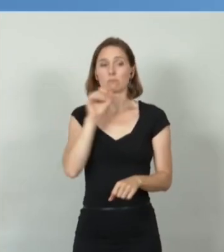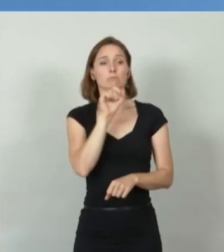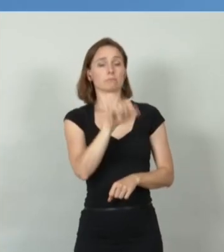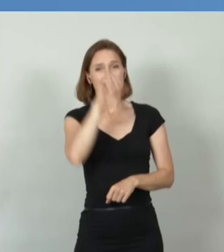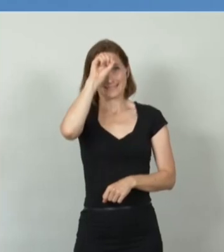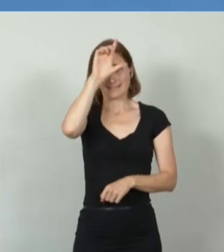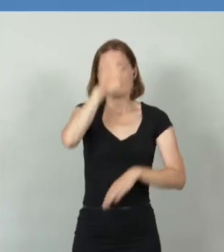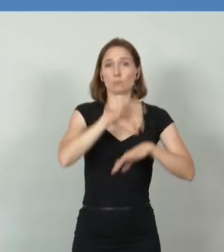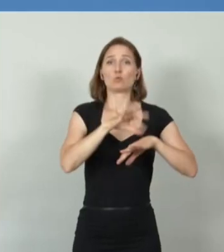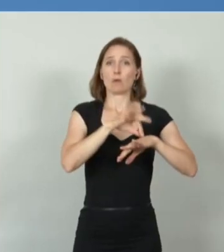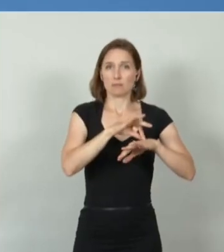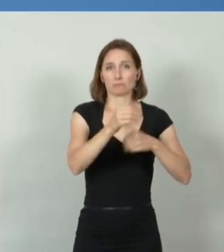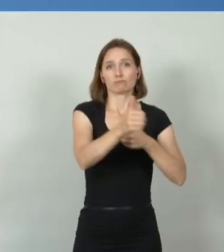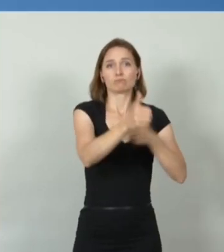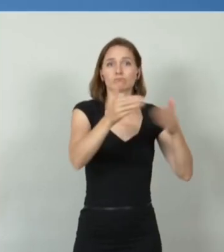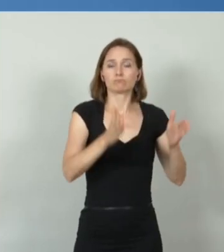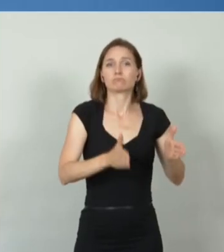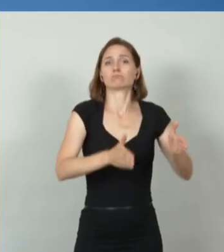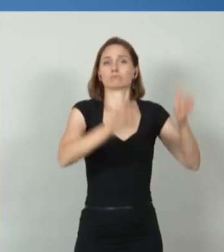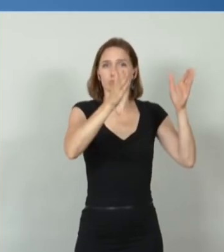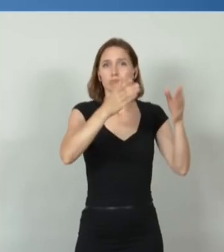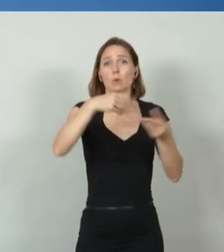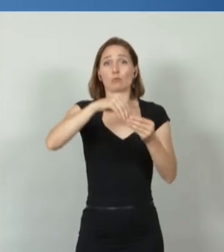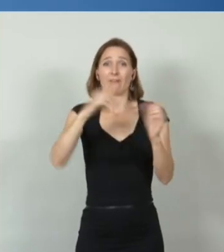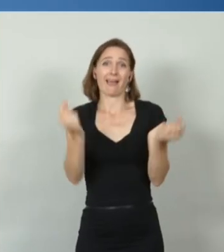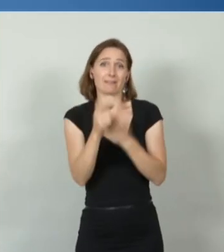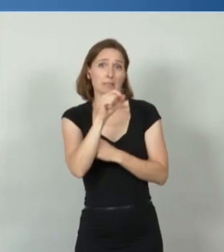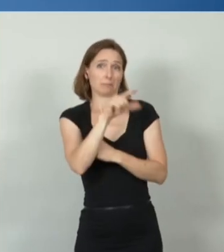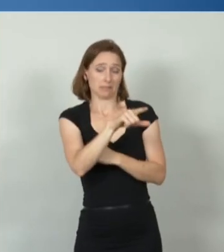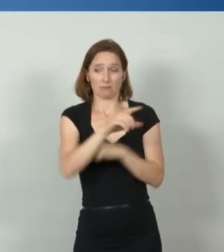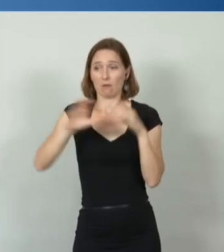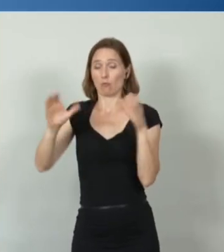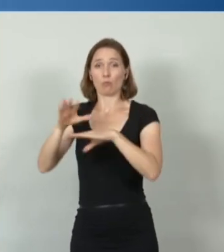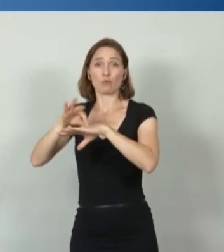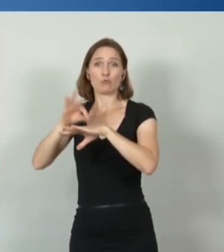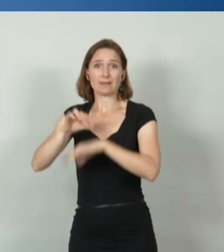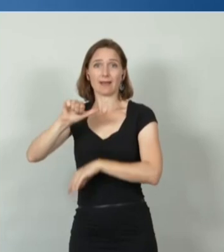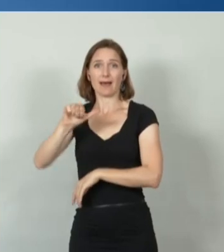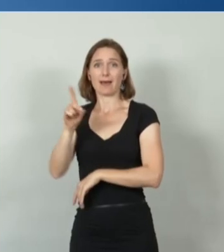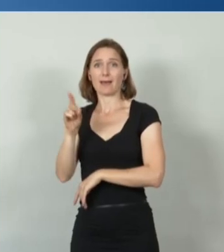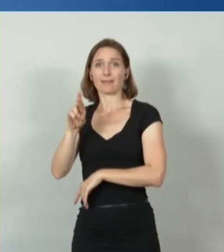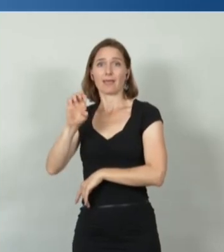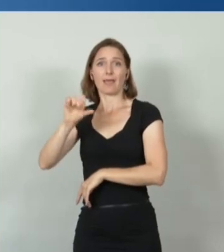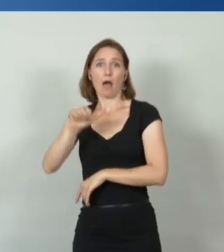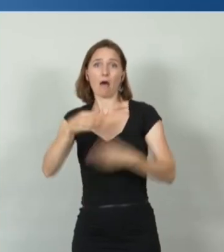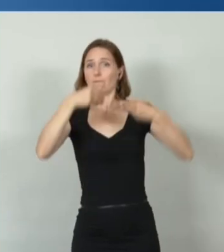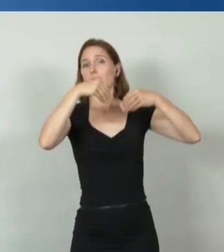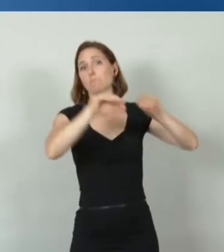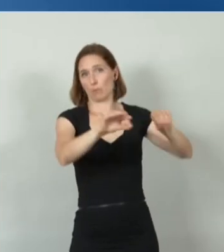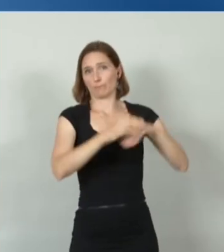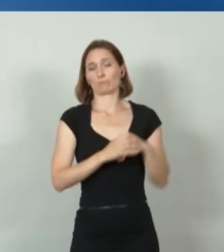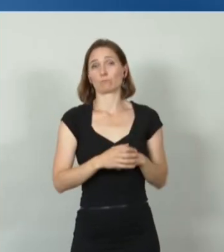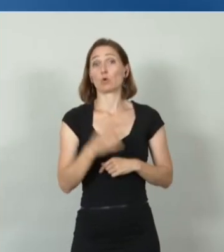ainsi que son activité était cédé par le groupe mutualiste Adrea deux entités différentes ont pris part à cette